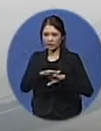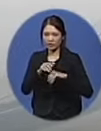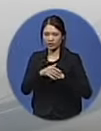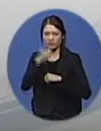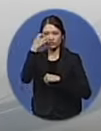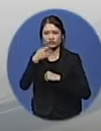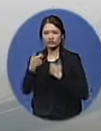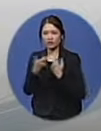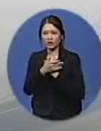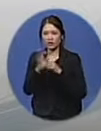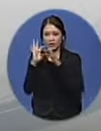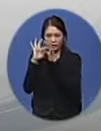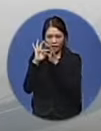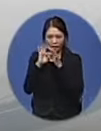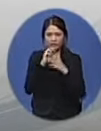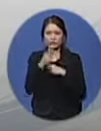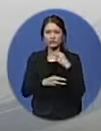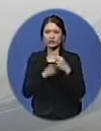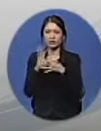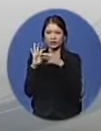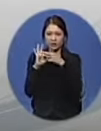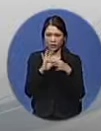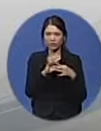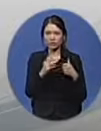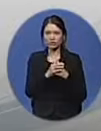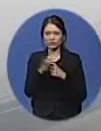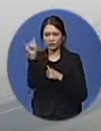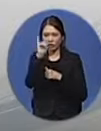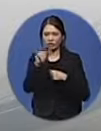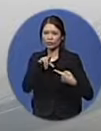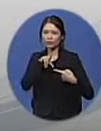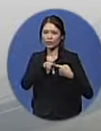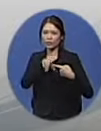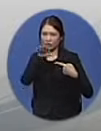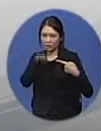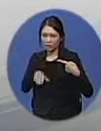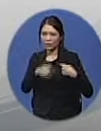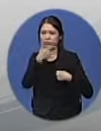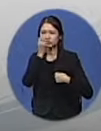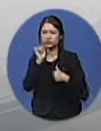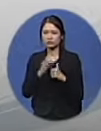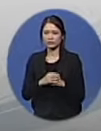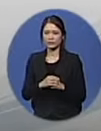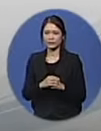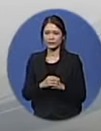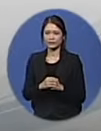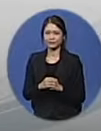7곳은 3년 연속 특수교사 정원 확보율이 전국 평균에 못 미친 것으로 나타났습니다.